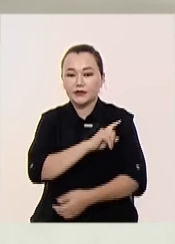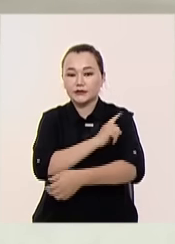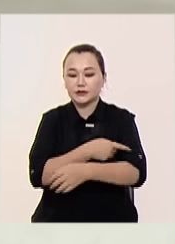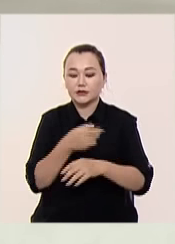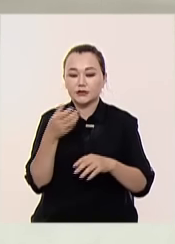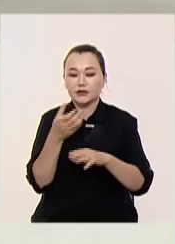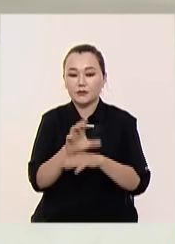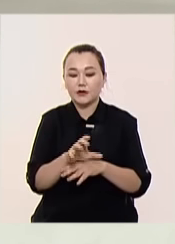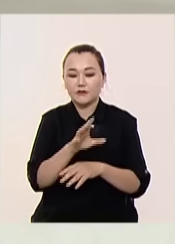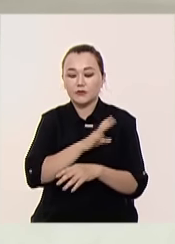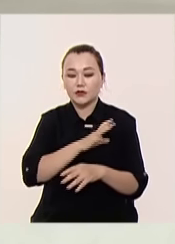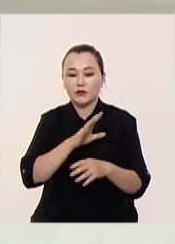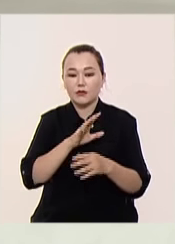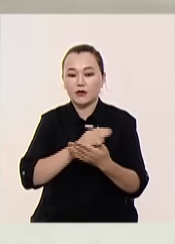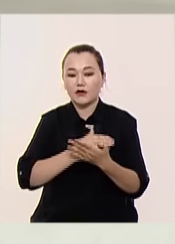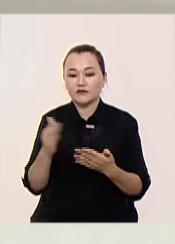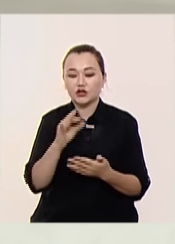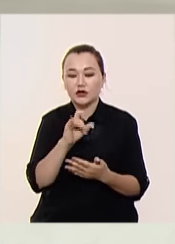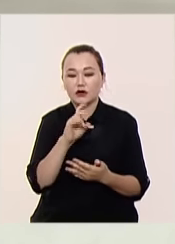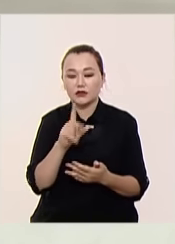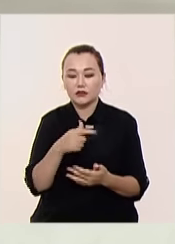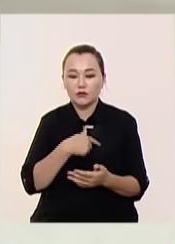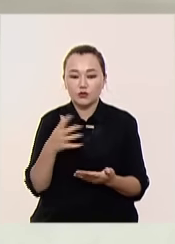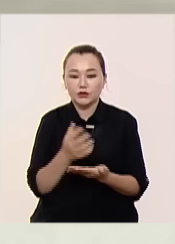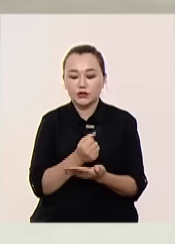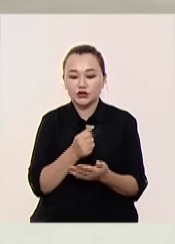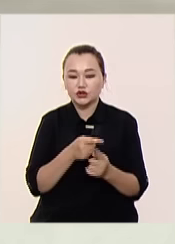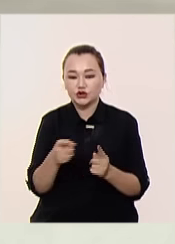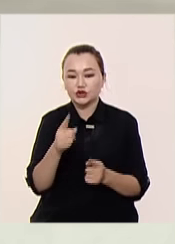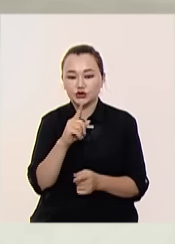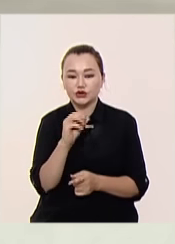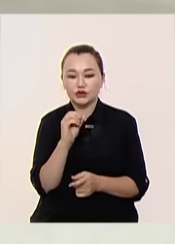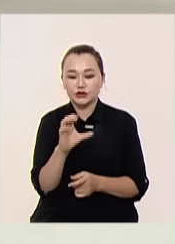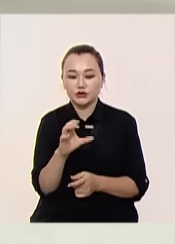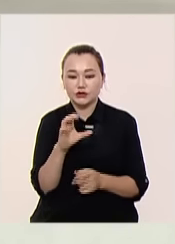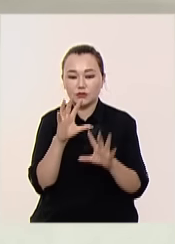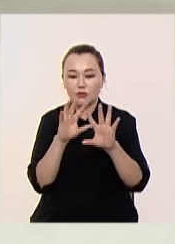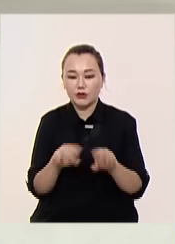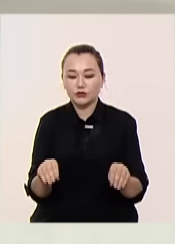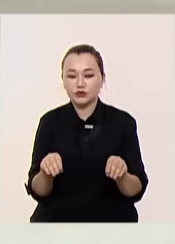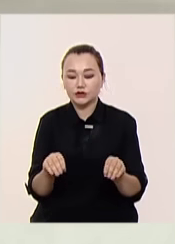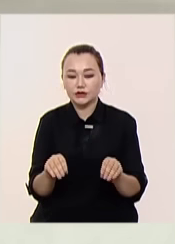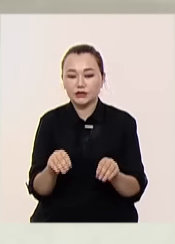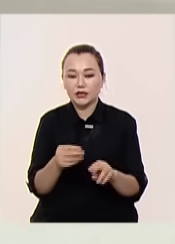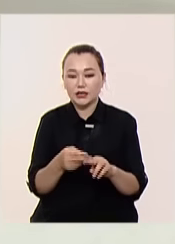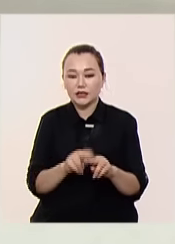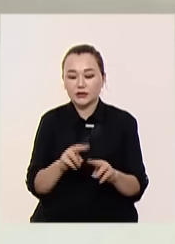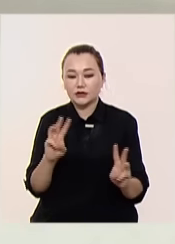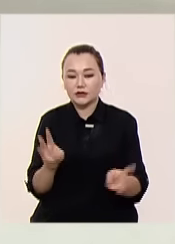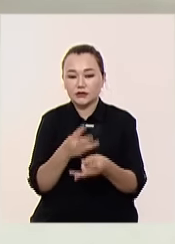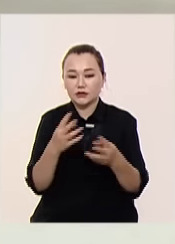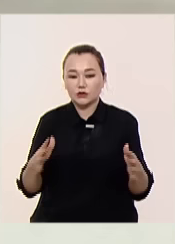направлены по повышенному номеру ранга, и нам удалось в течение часа потушить данный склон